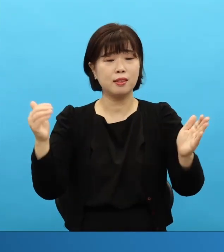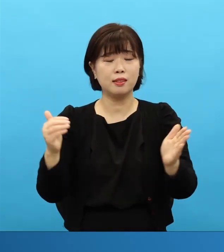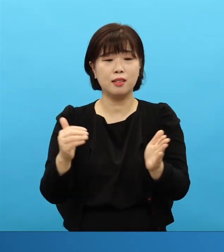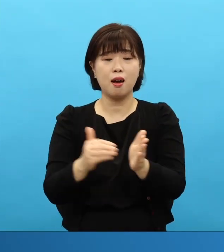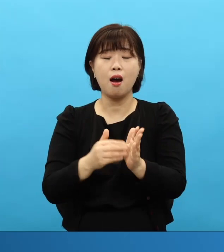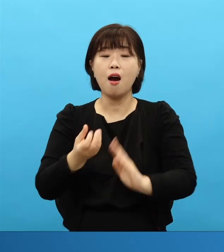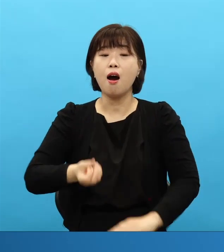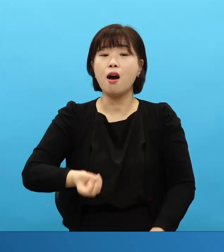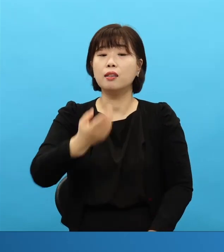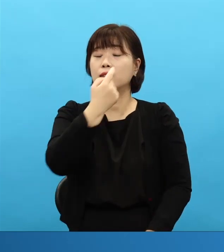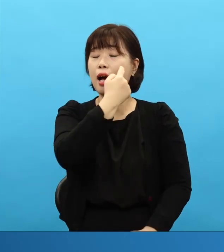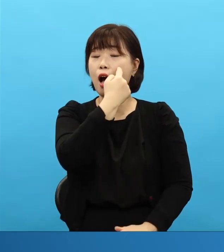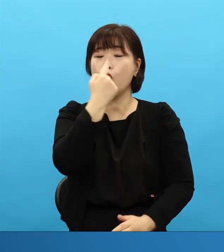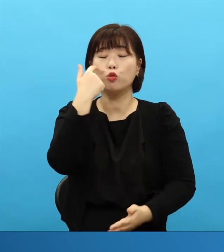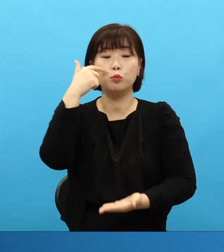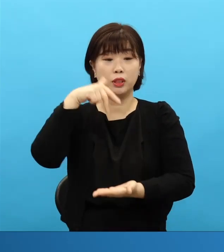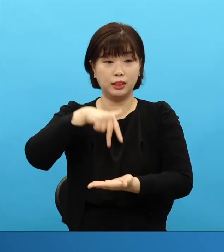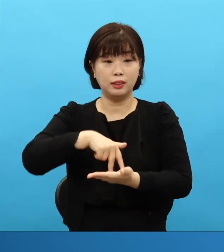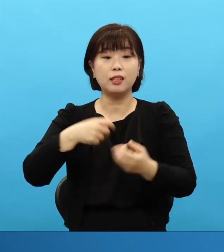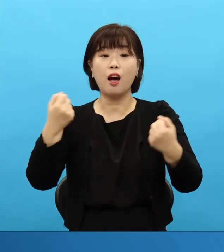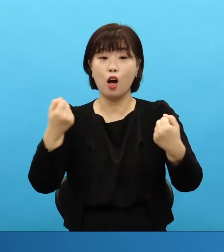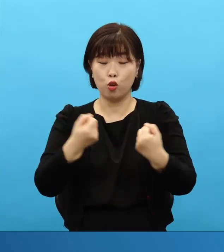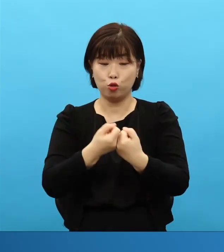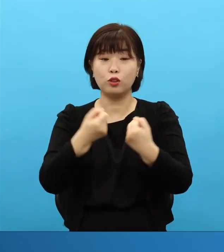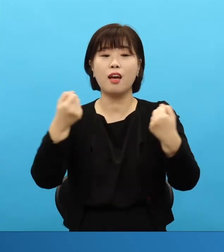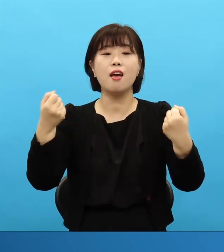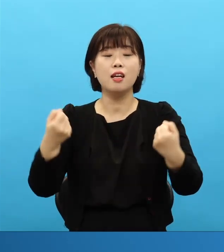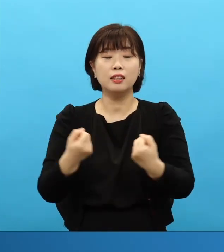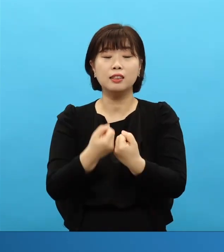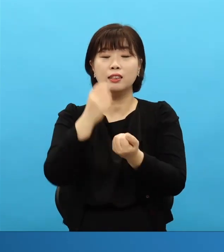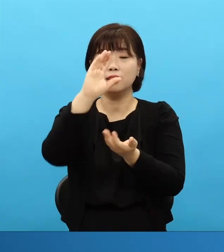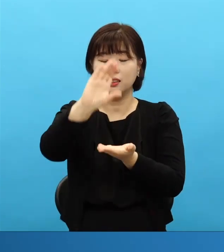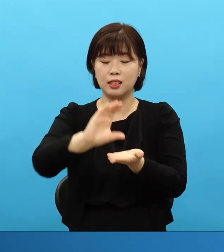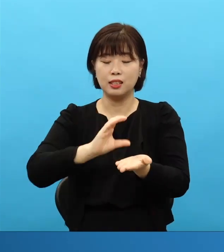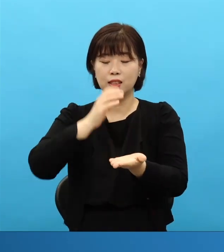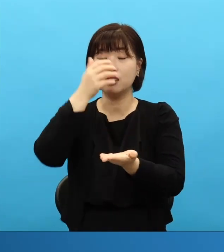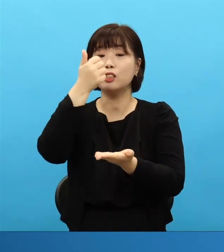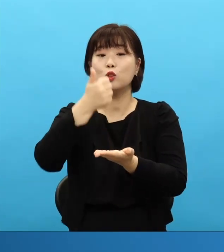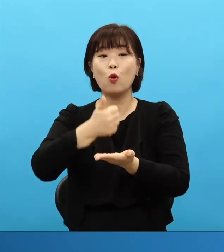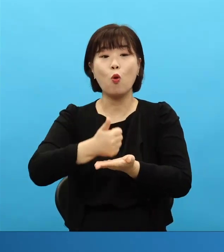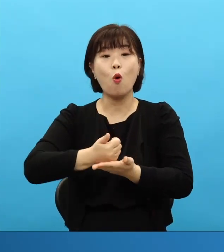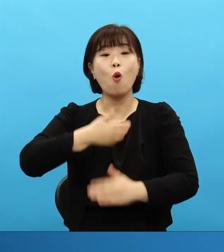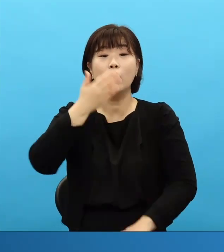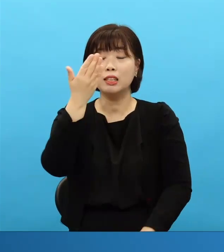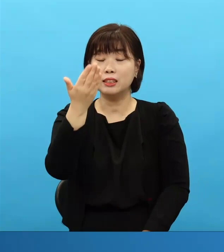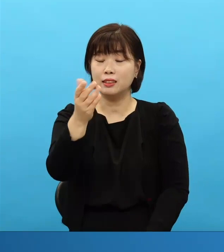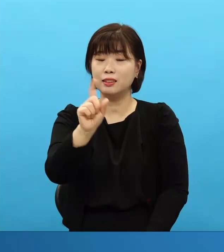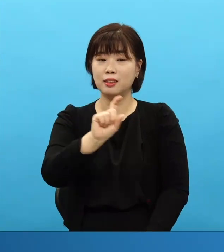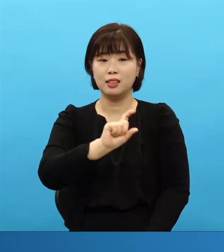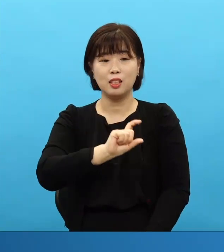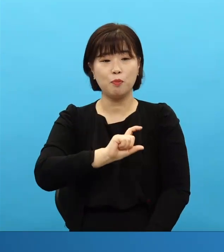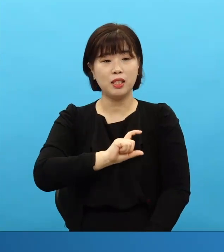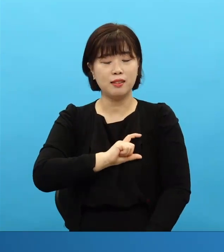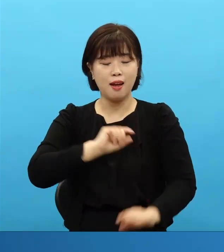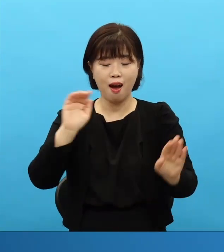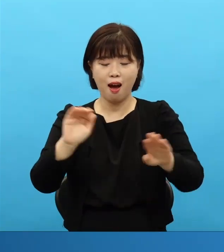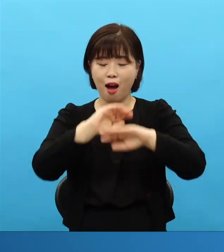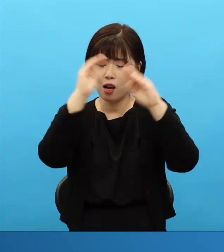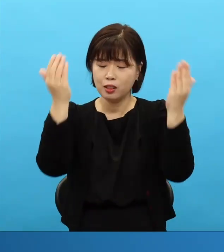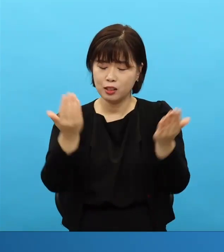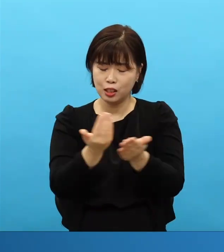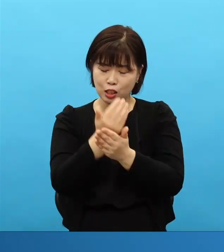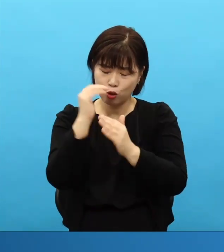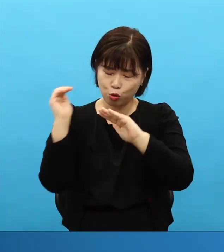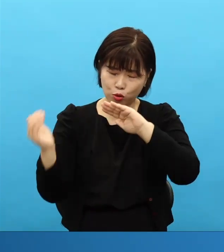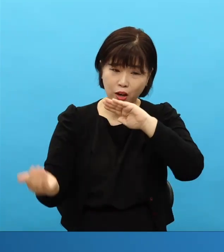승리했네, 승리한 싸움을 싸우네. 그리스도 그 이름이